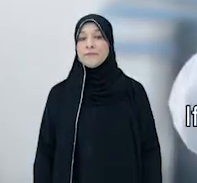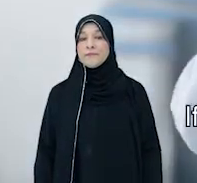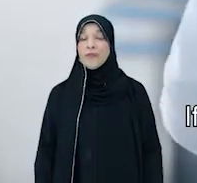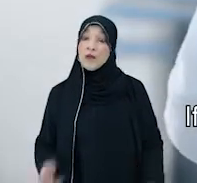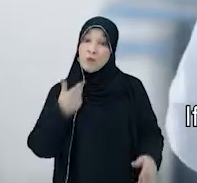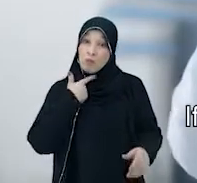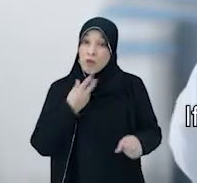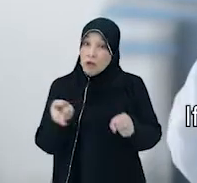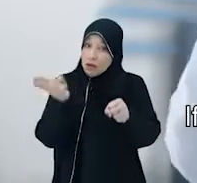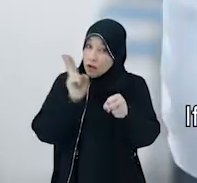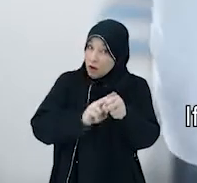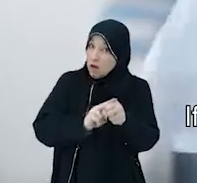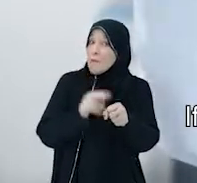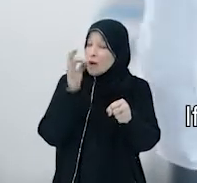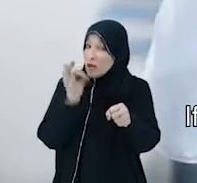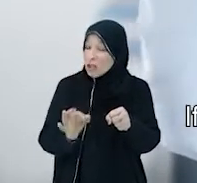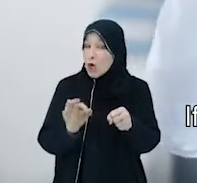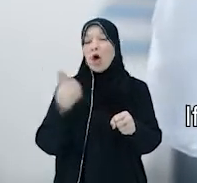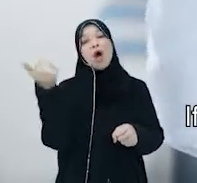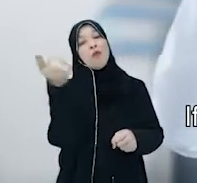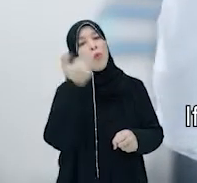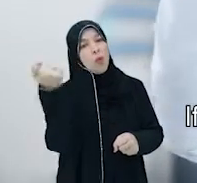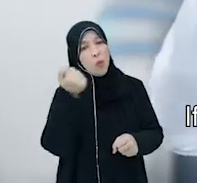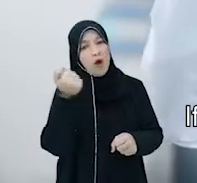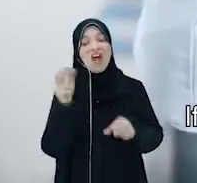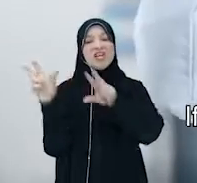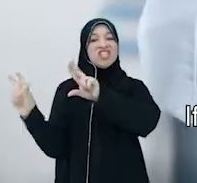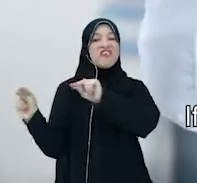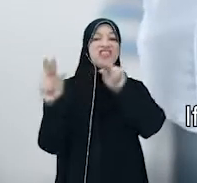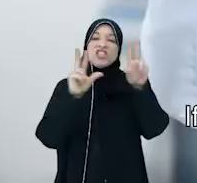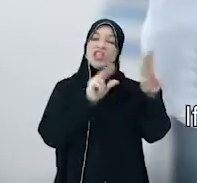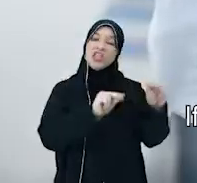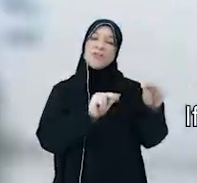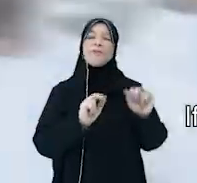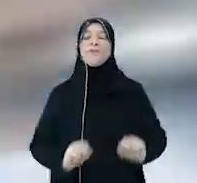إذا احتجت لجرعة أخرى قم برج البخاخ وكرر الخطوات السابقة.